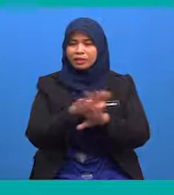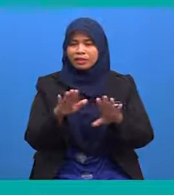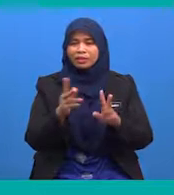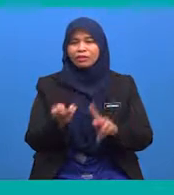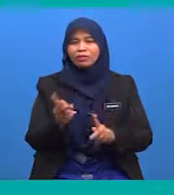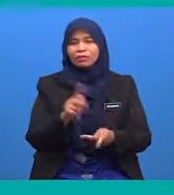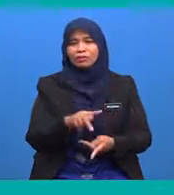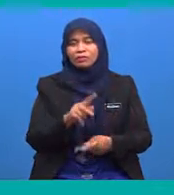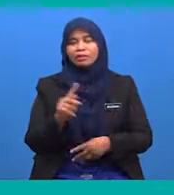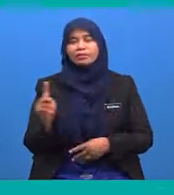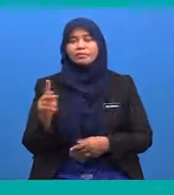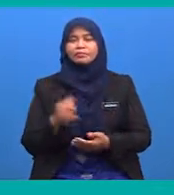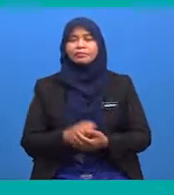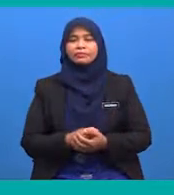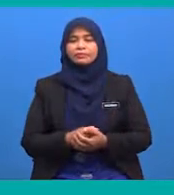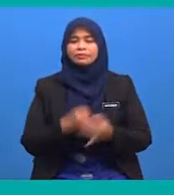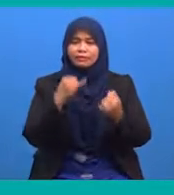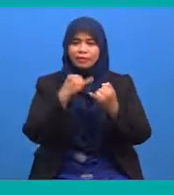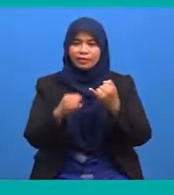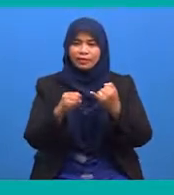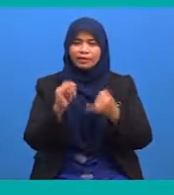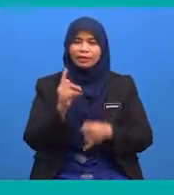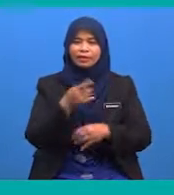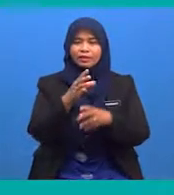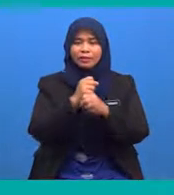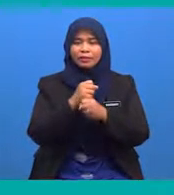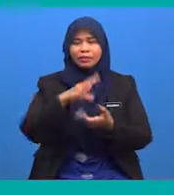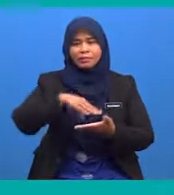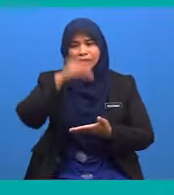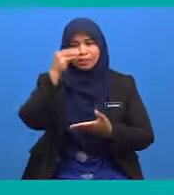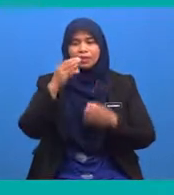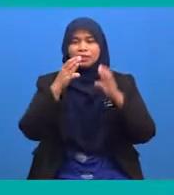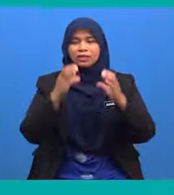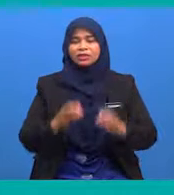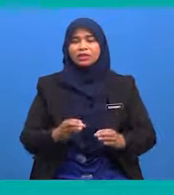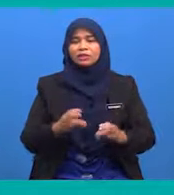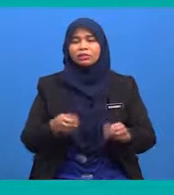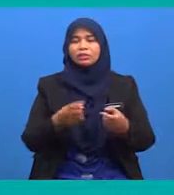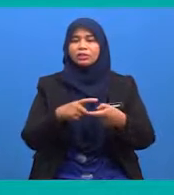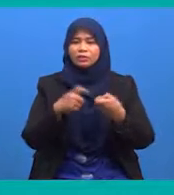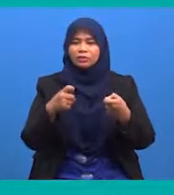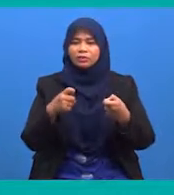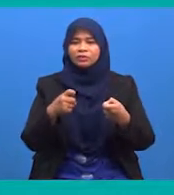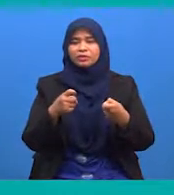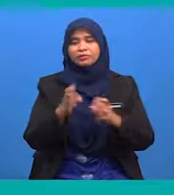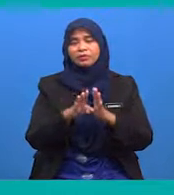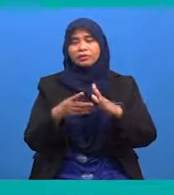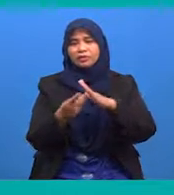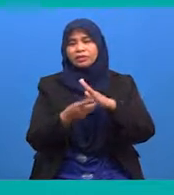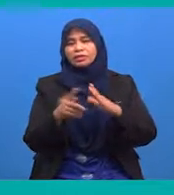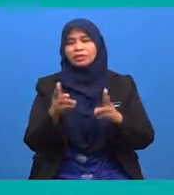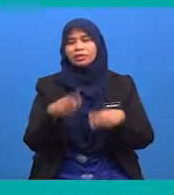mengorbankan. Akhir sekali, kita dapat mempelajari kaedah membuat keputusan berdasarkan